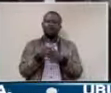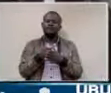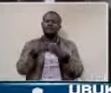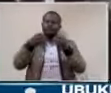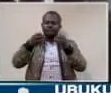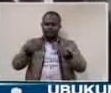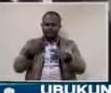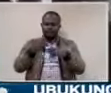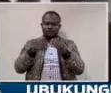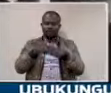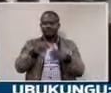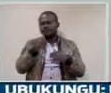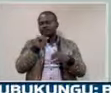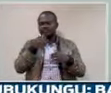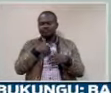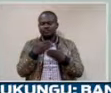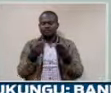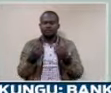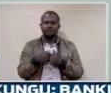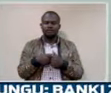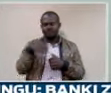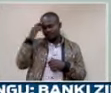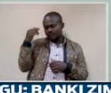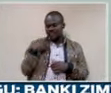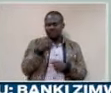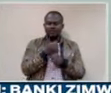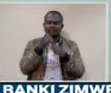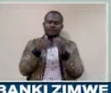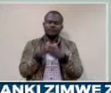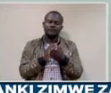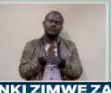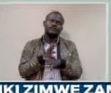bagatakaje n'abatari bagafite. Dutangira twari dufite abakozi bageze kuri